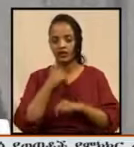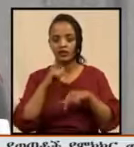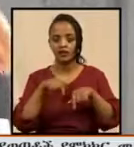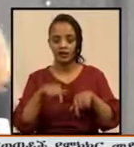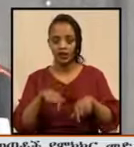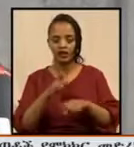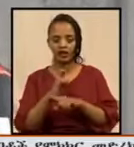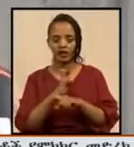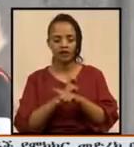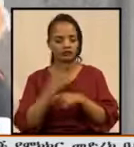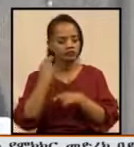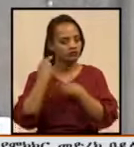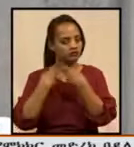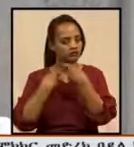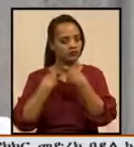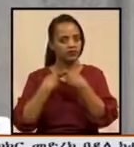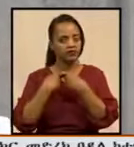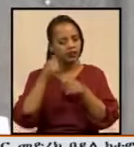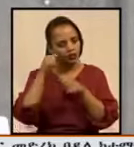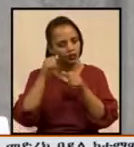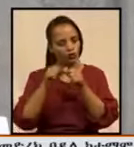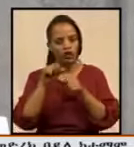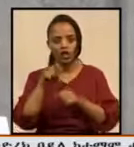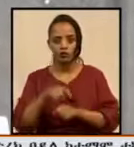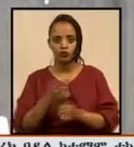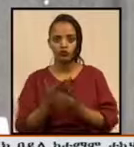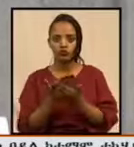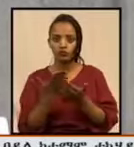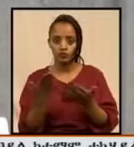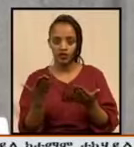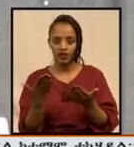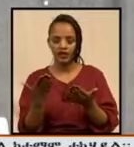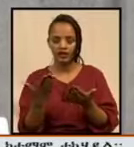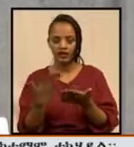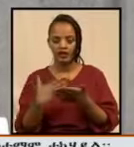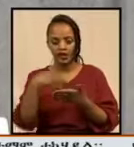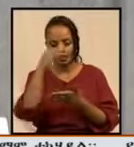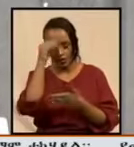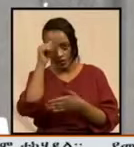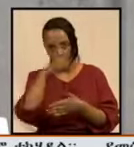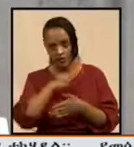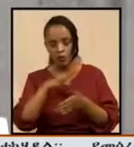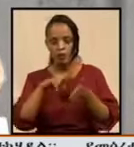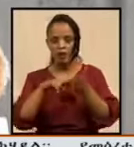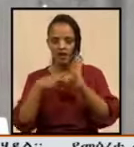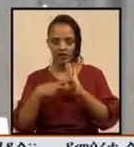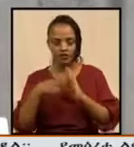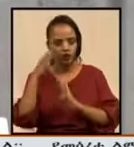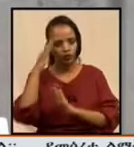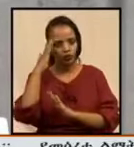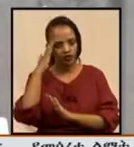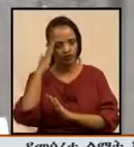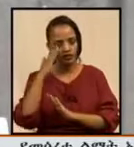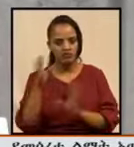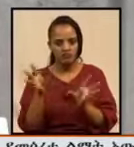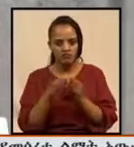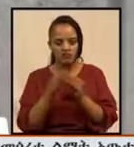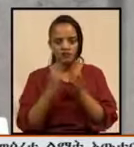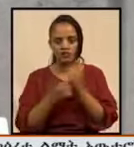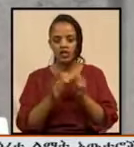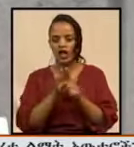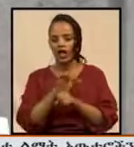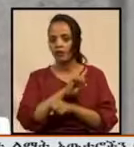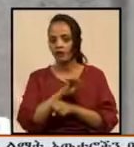የዛሬዋ ቀን ምሩቃን ማስተዋል ያለባችሁ ጉዳይ የተማረ ሰው ማለት እውቀት በመሰብሰብ ብቻ